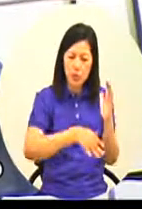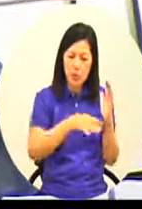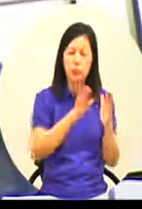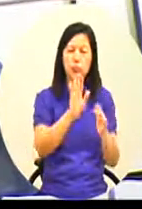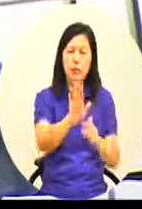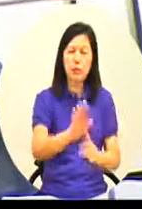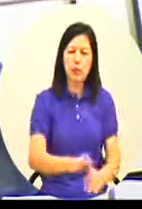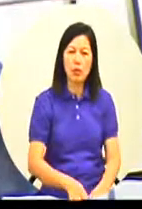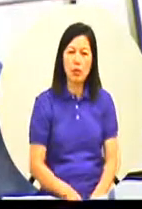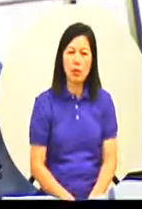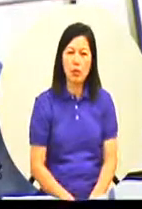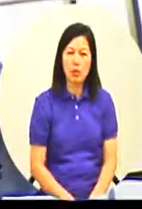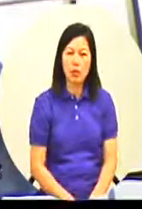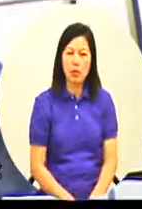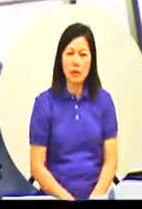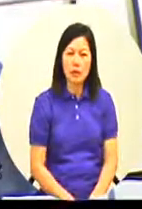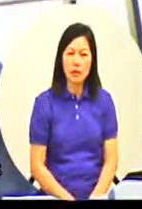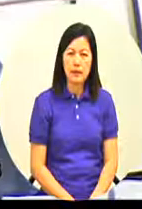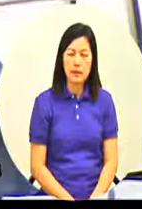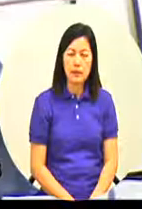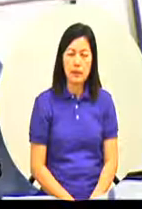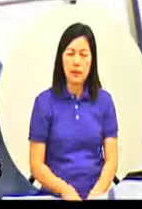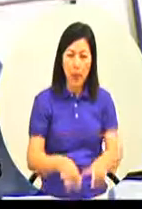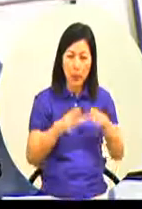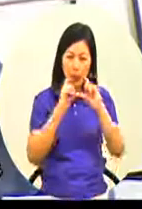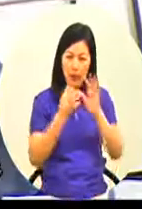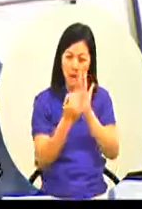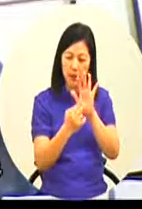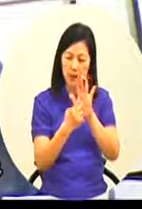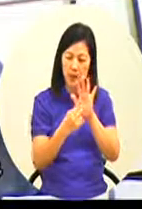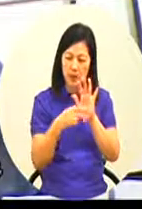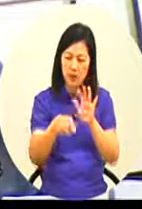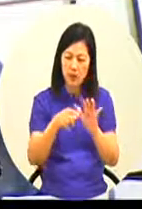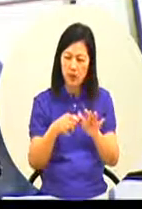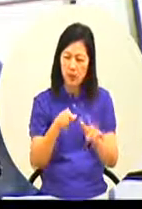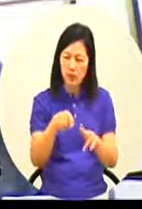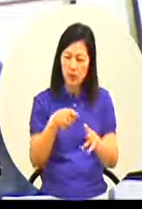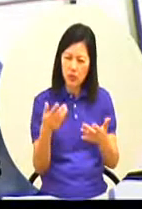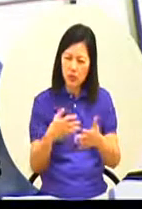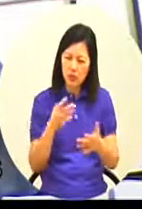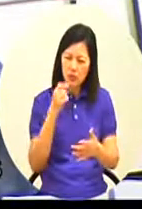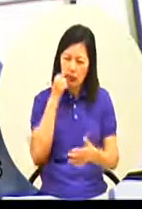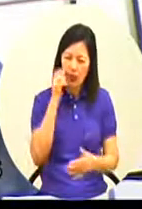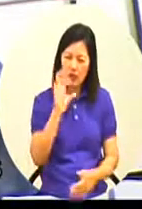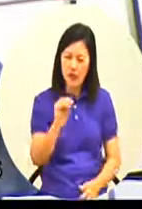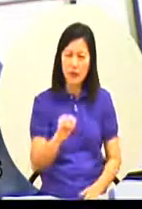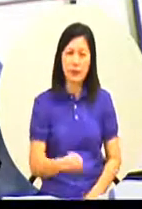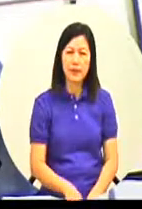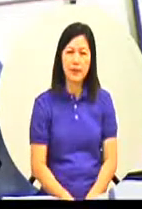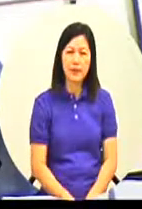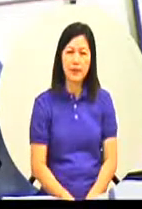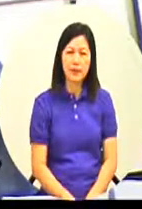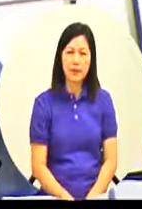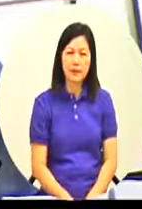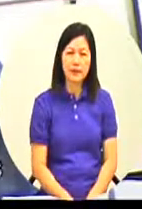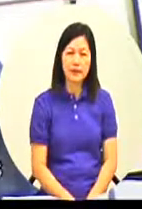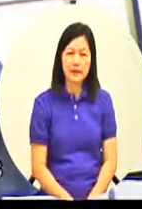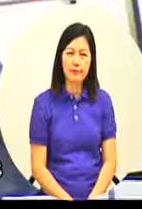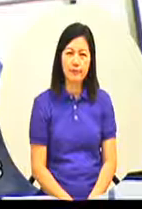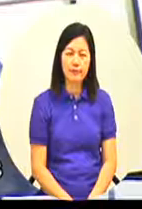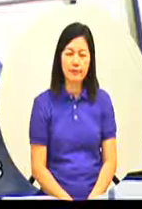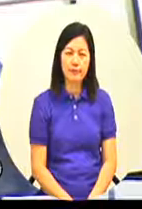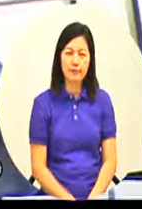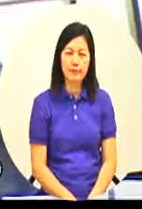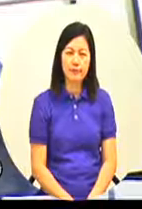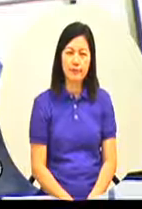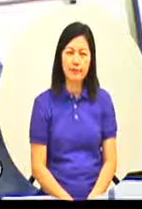想请问一下局长。请你回答，这有足困难的无？ 局长，请答复。 哎，谢谢主席，谢谢李议